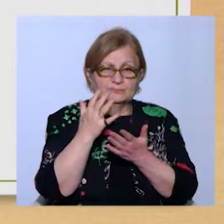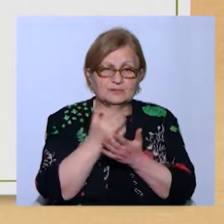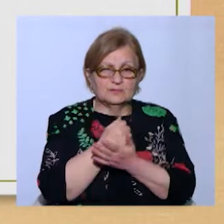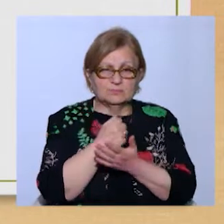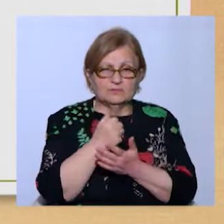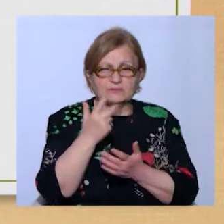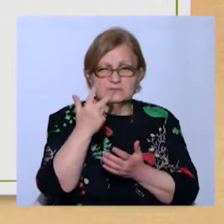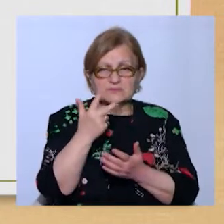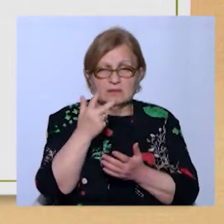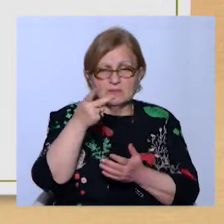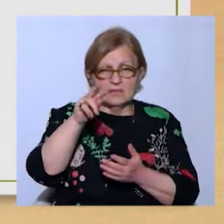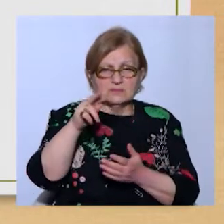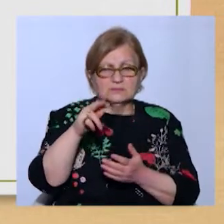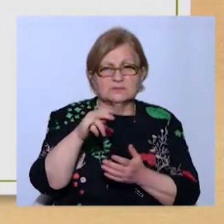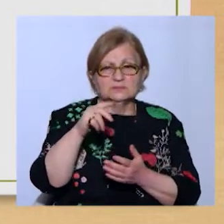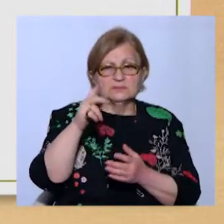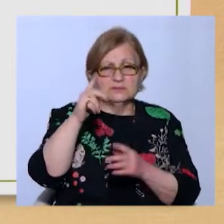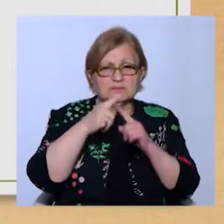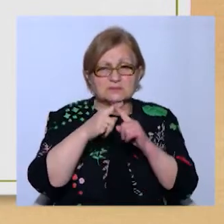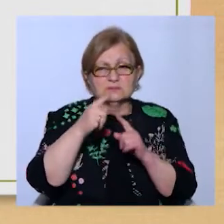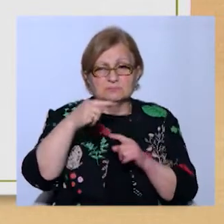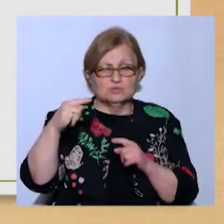2 შეფარდებული